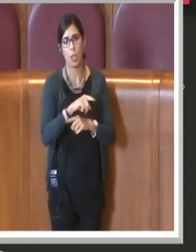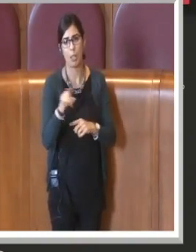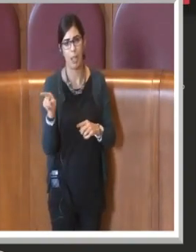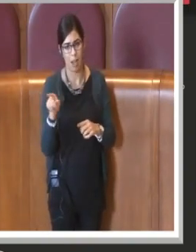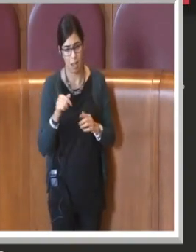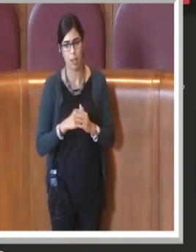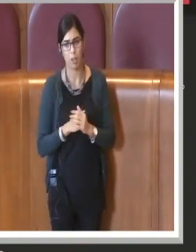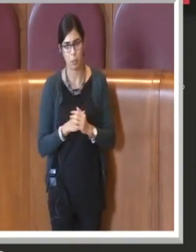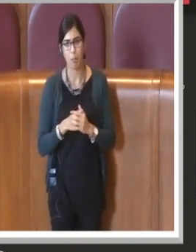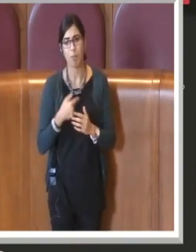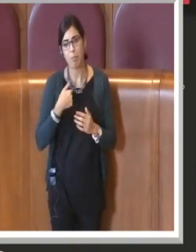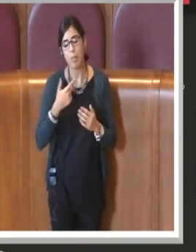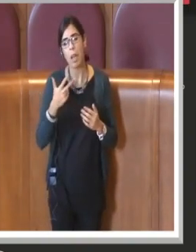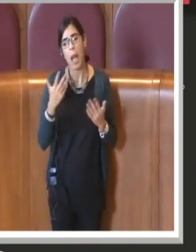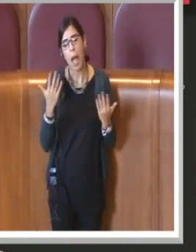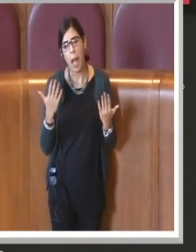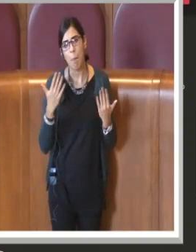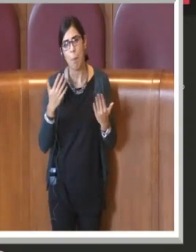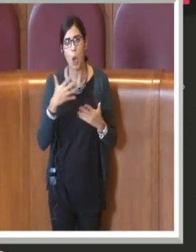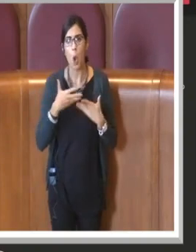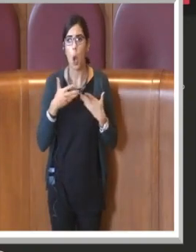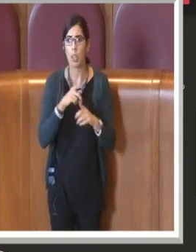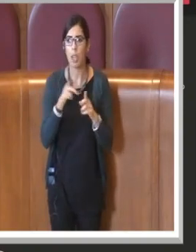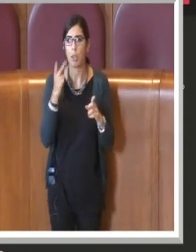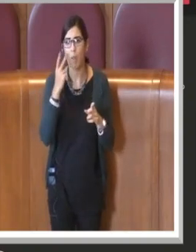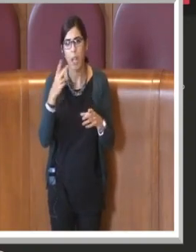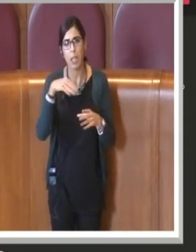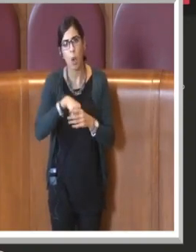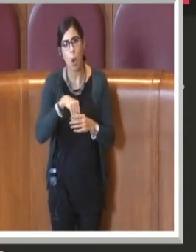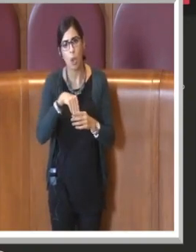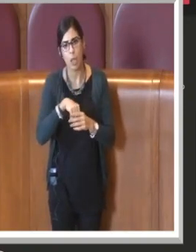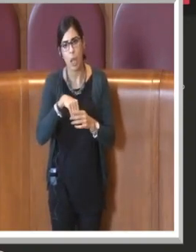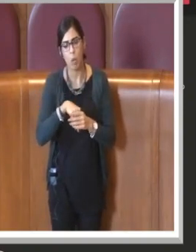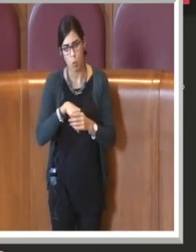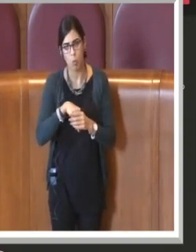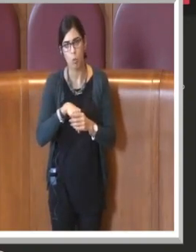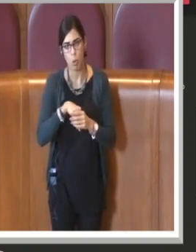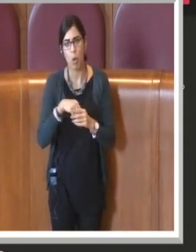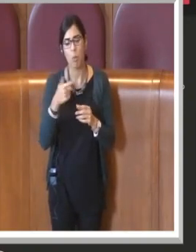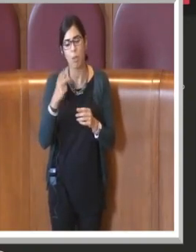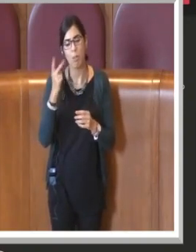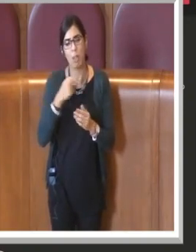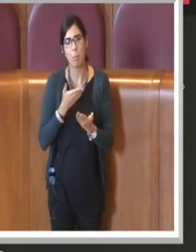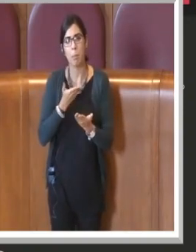proposta che è veramente fatta per i cittadini e per il lavoro. Grazie.